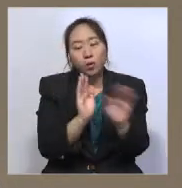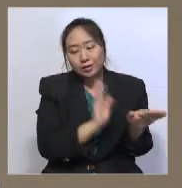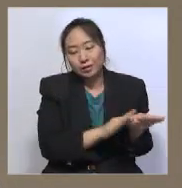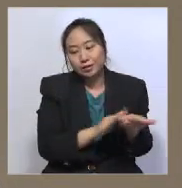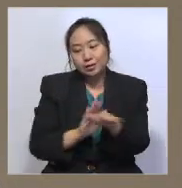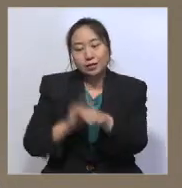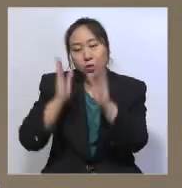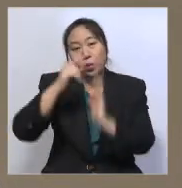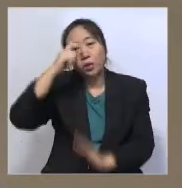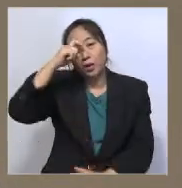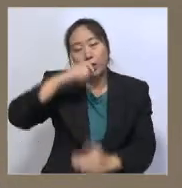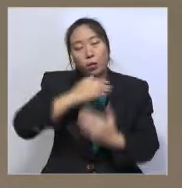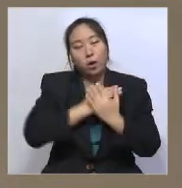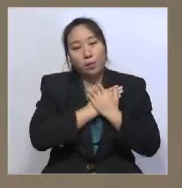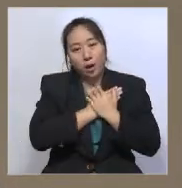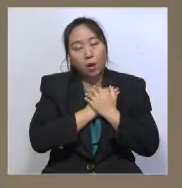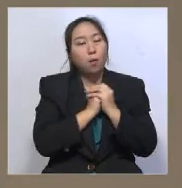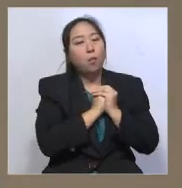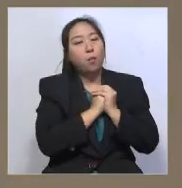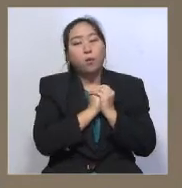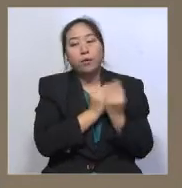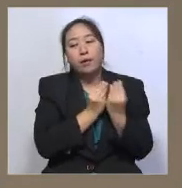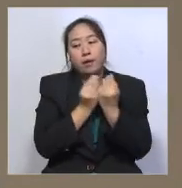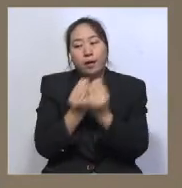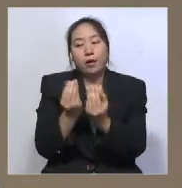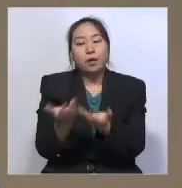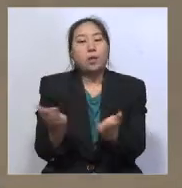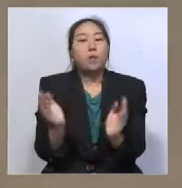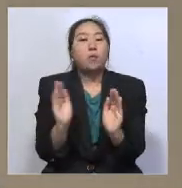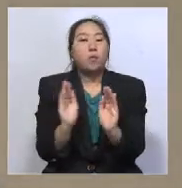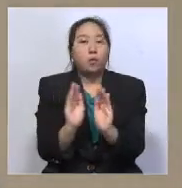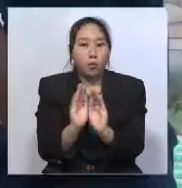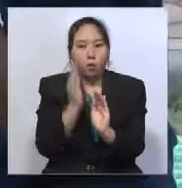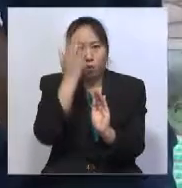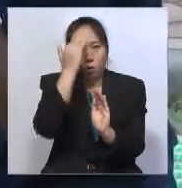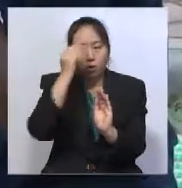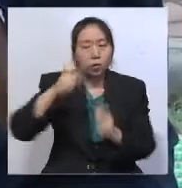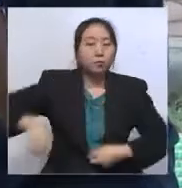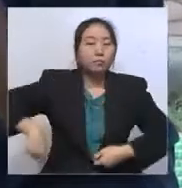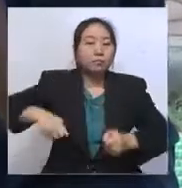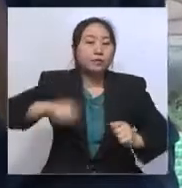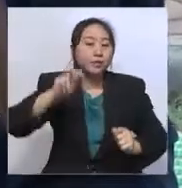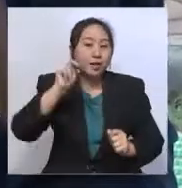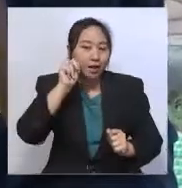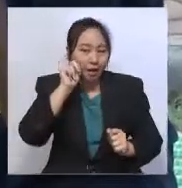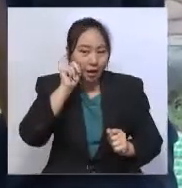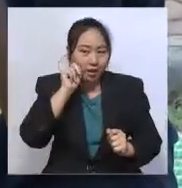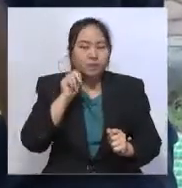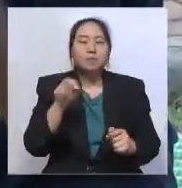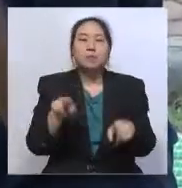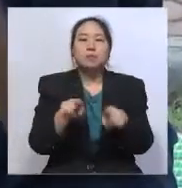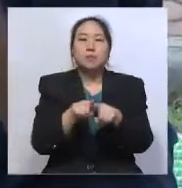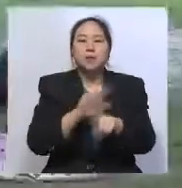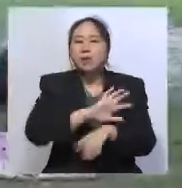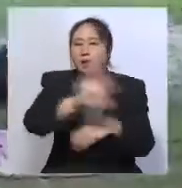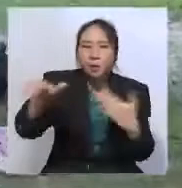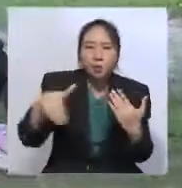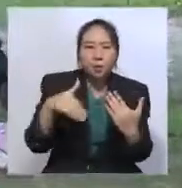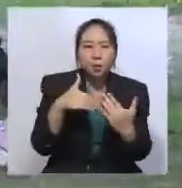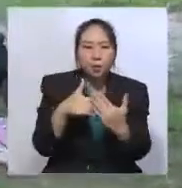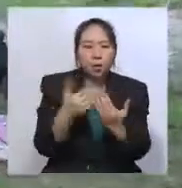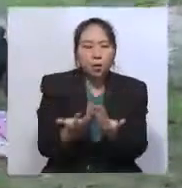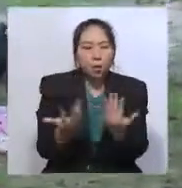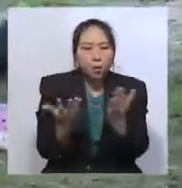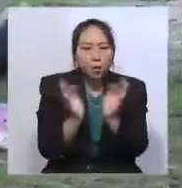วนคนไทยมอบความรักและความอบอุ่นให้แก่สมาชิกในครอบครัวเพราะช่วงเทศกาลสงกรานต์นั้นก็เป็นช่วงเวลาที่ทุกคนเนี่ยจะ